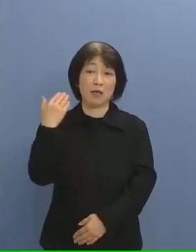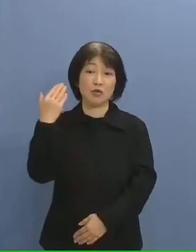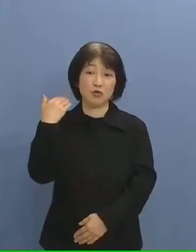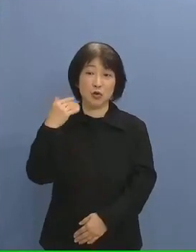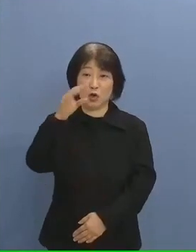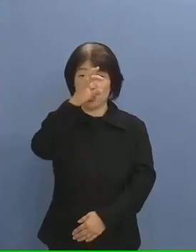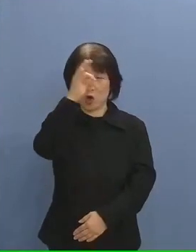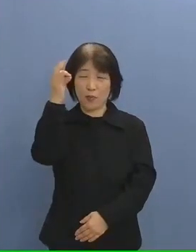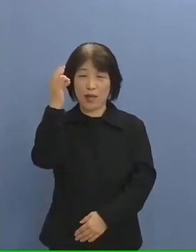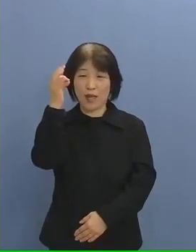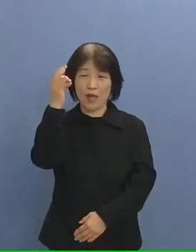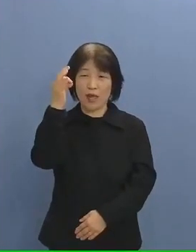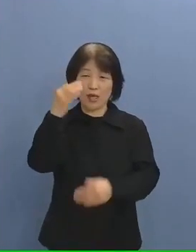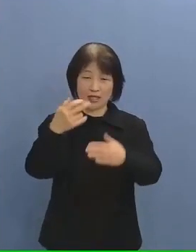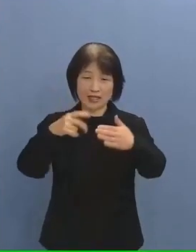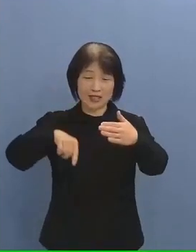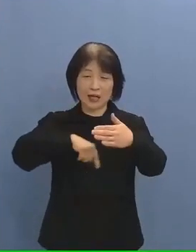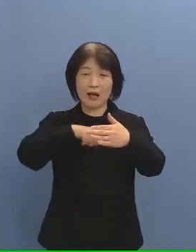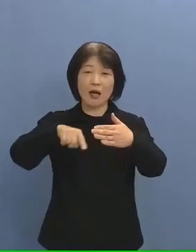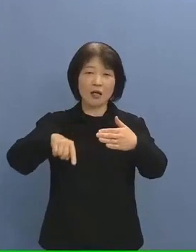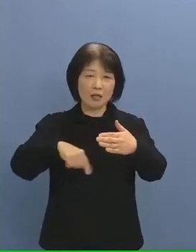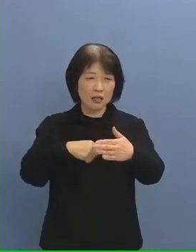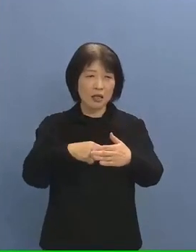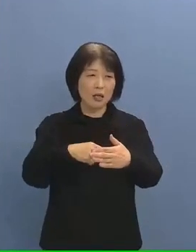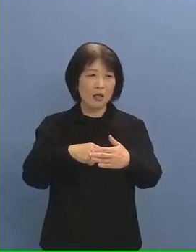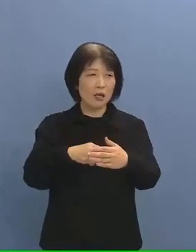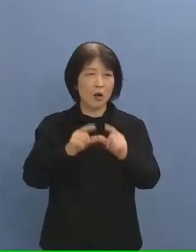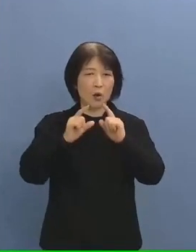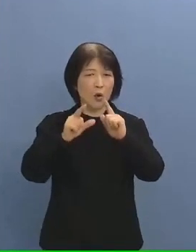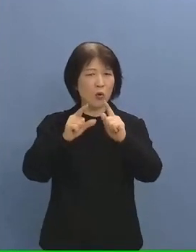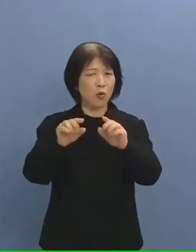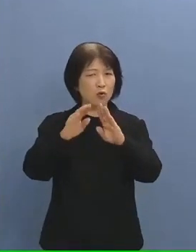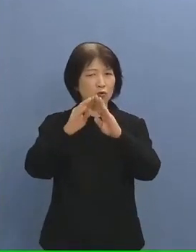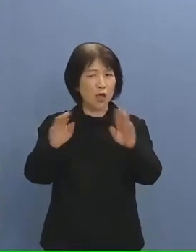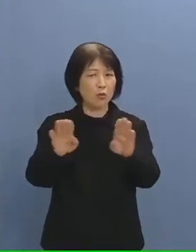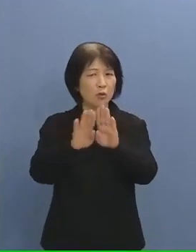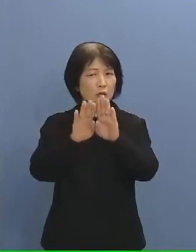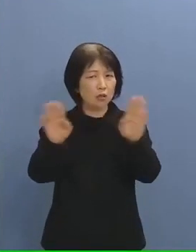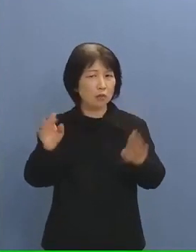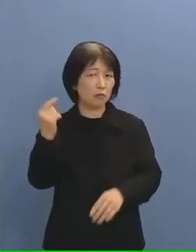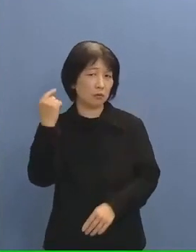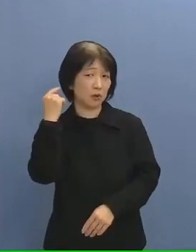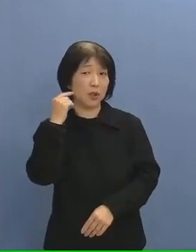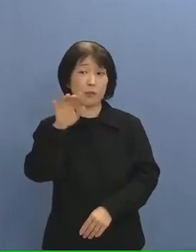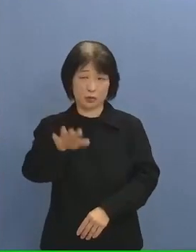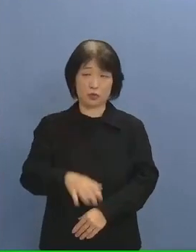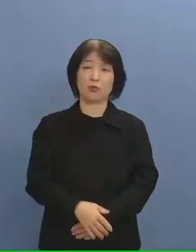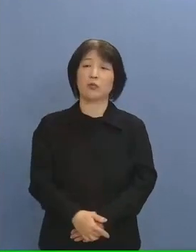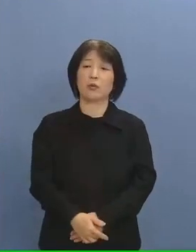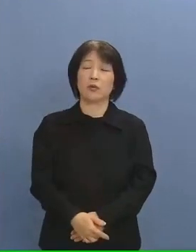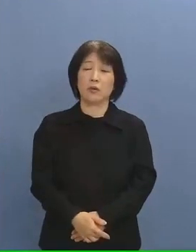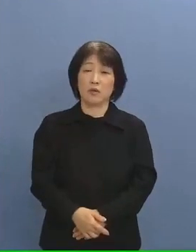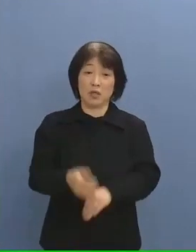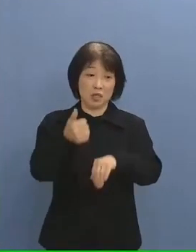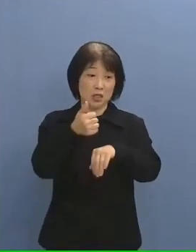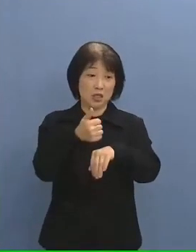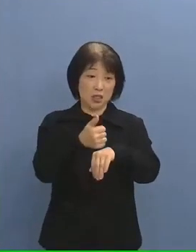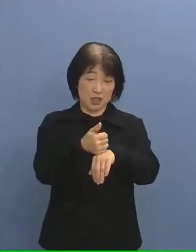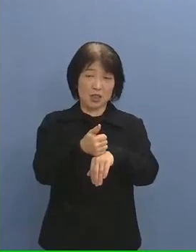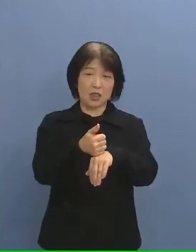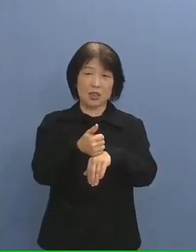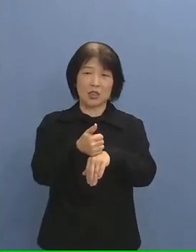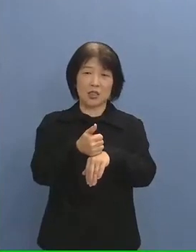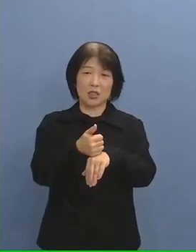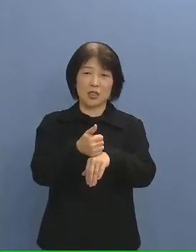で、県政報告会を開かれたとの情報に接しております。知事がですね、就任されて1年以上